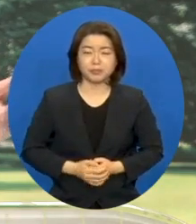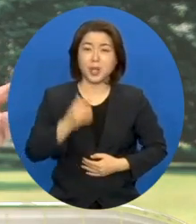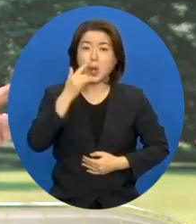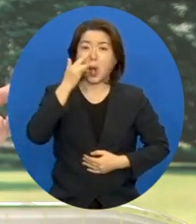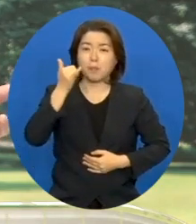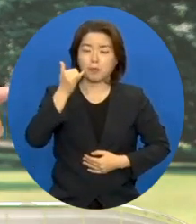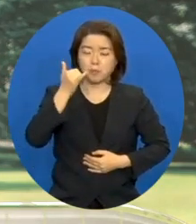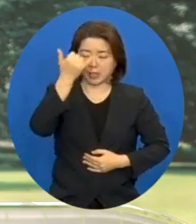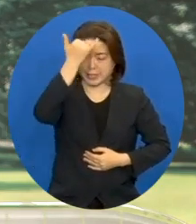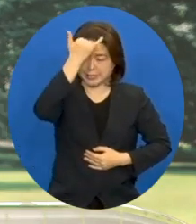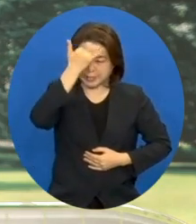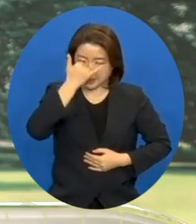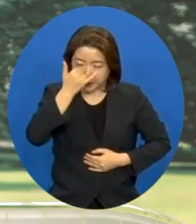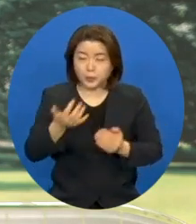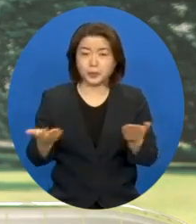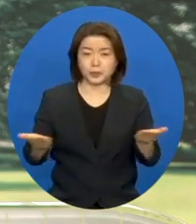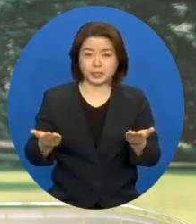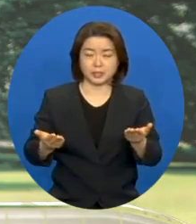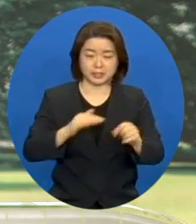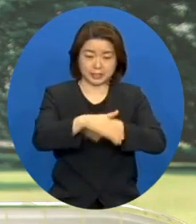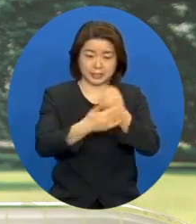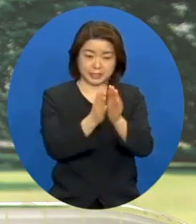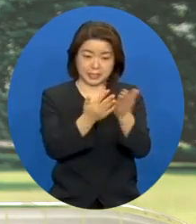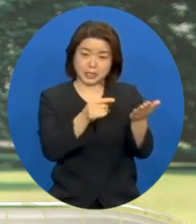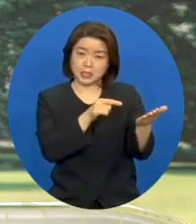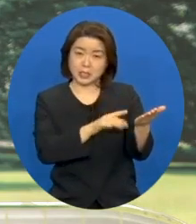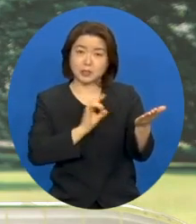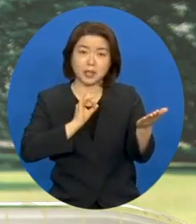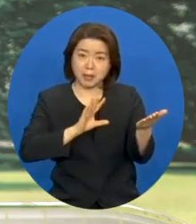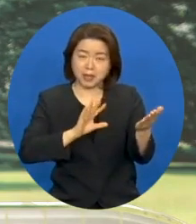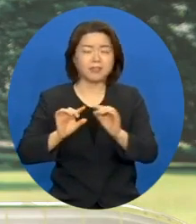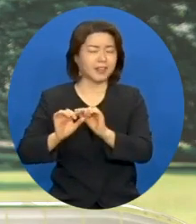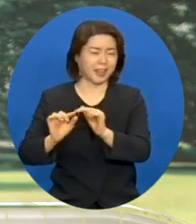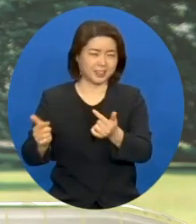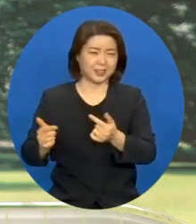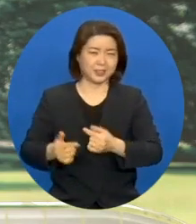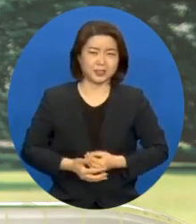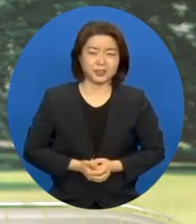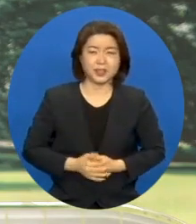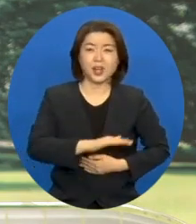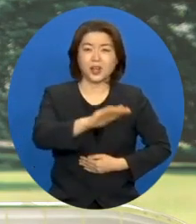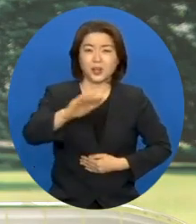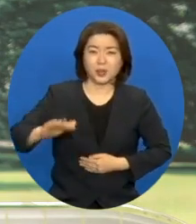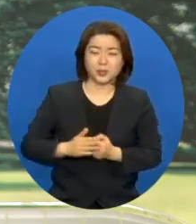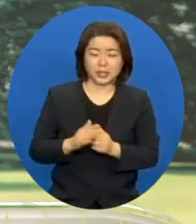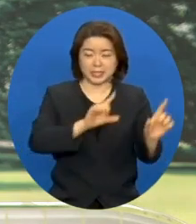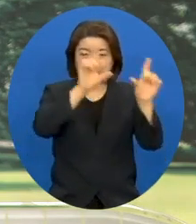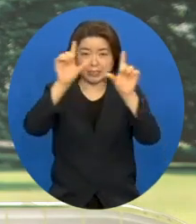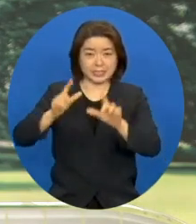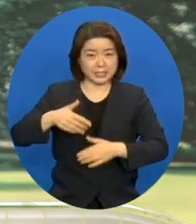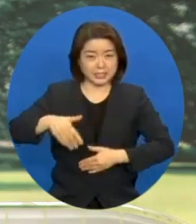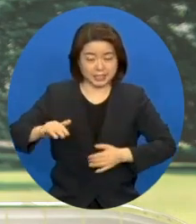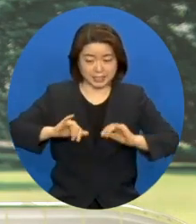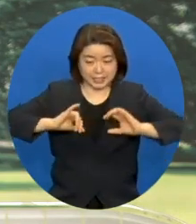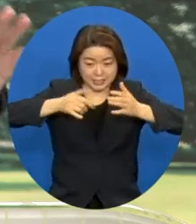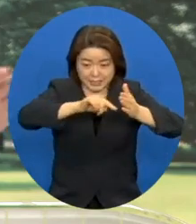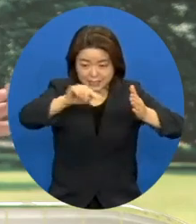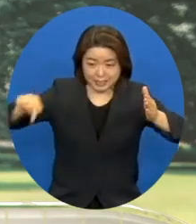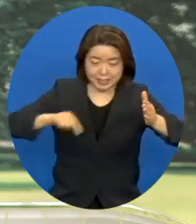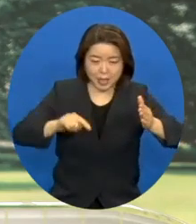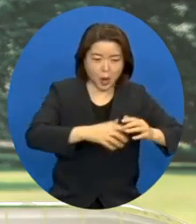부모에게 효도해야 되는 일은 성경에만 나와 있는 내용 아닙니다. 우리가 살아가는 세상